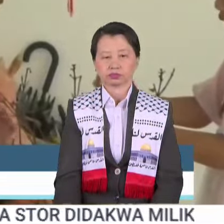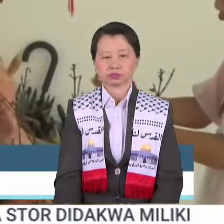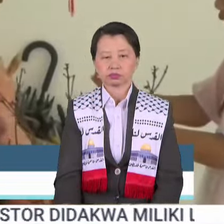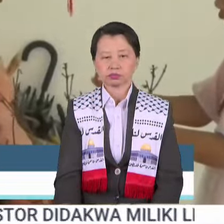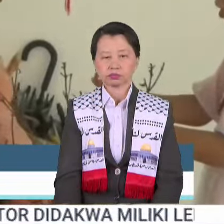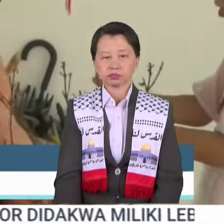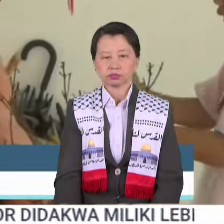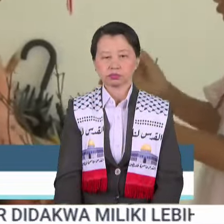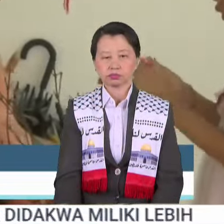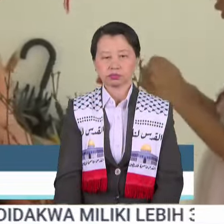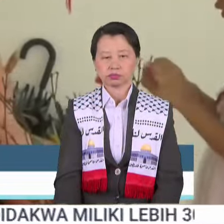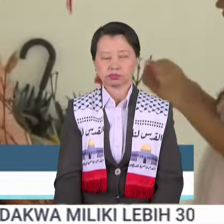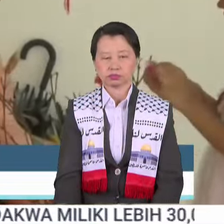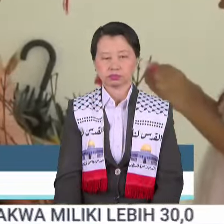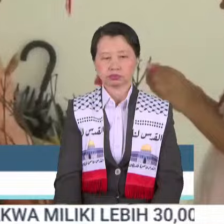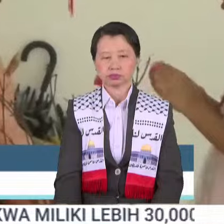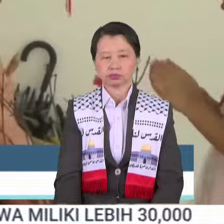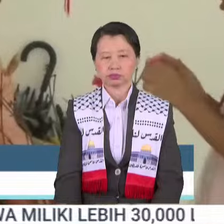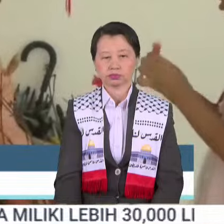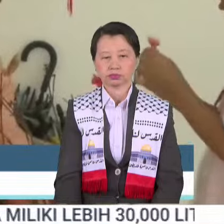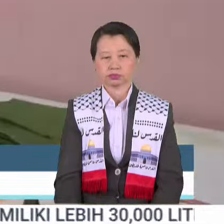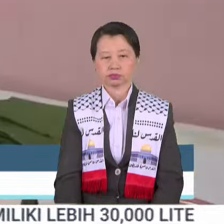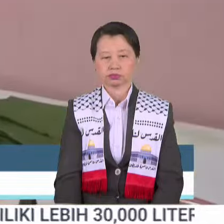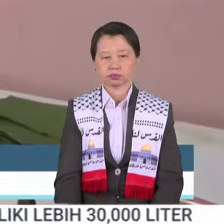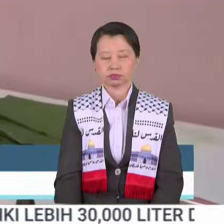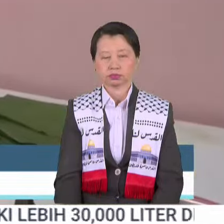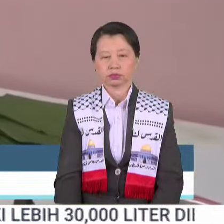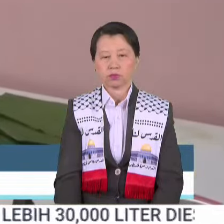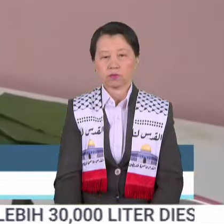Tenglung-tenglung ke apa, pakat gateng macam baru-baru.